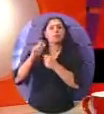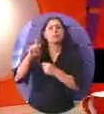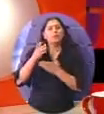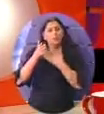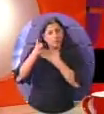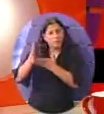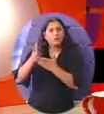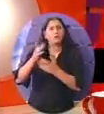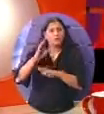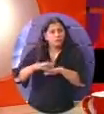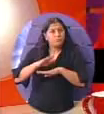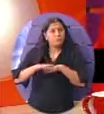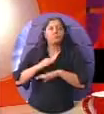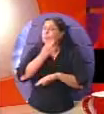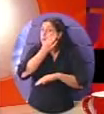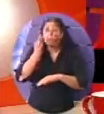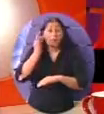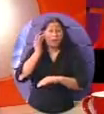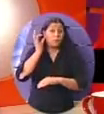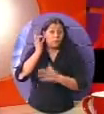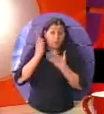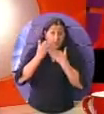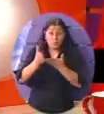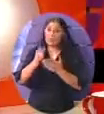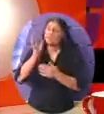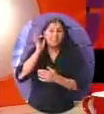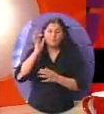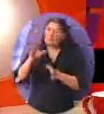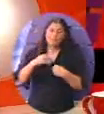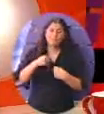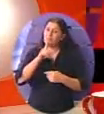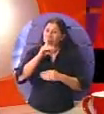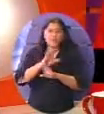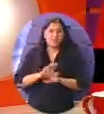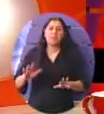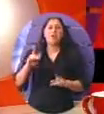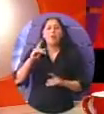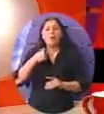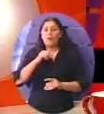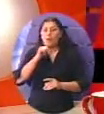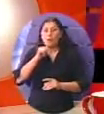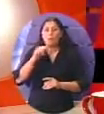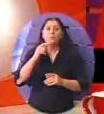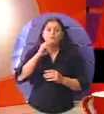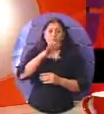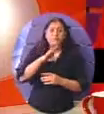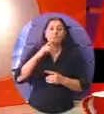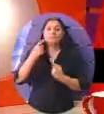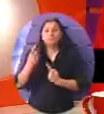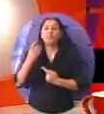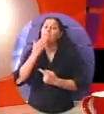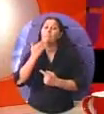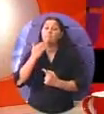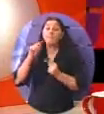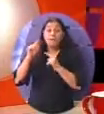לסייע לנתקפות, הנשים שבדרך כלל מושתקות ומאוימות מעדיפות להיחשף ולשתף דווקא נשים יהודיות דוברות